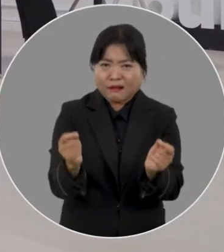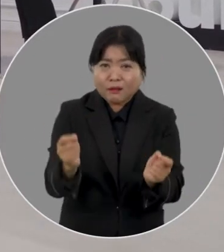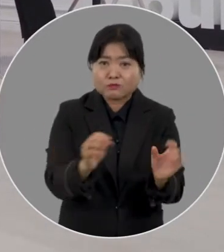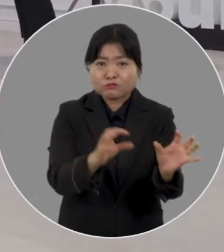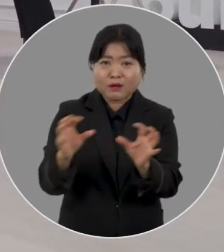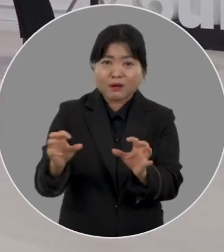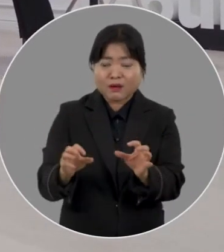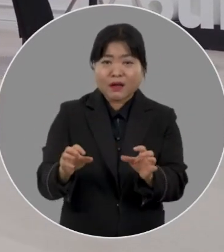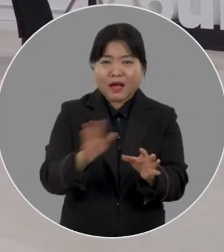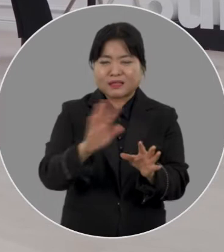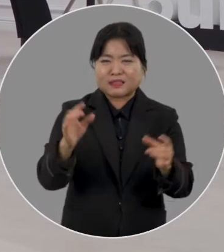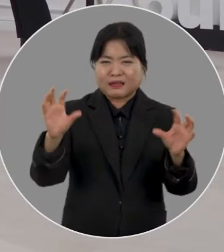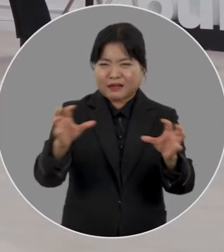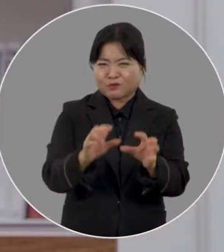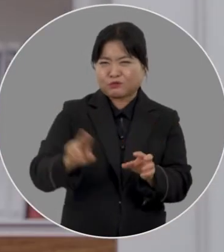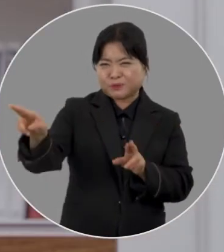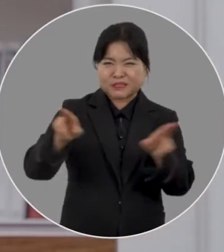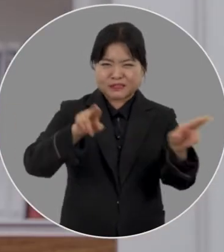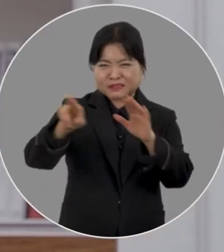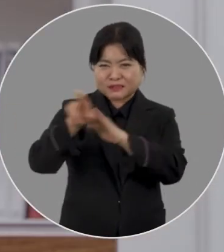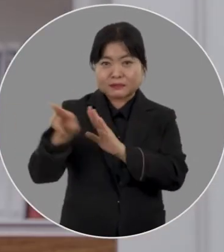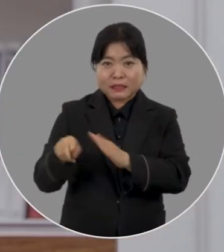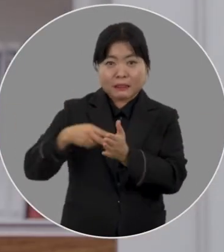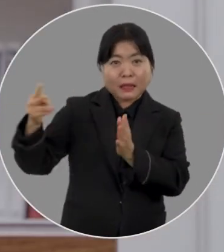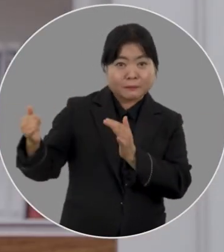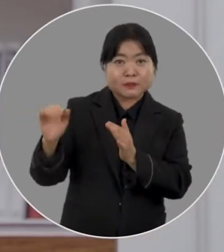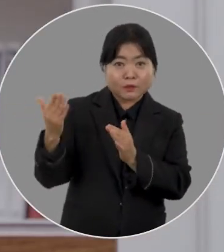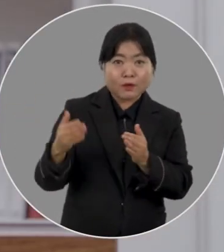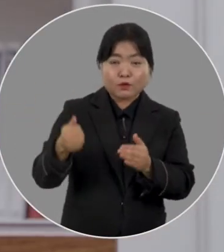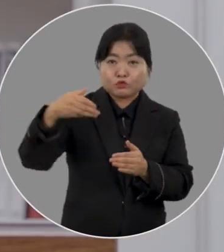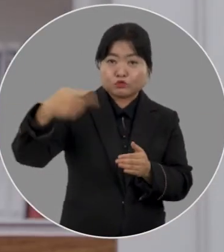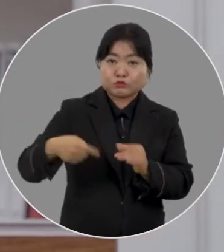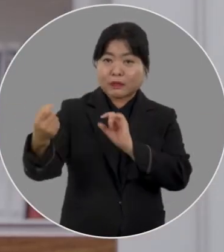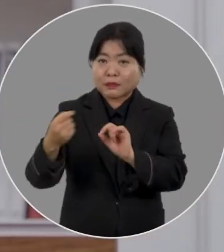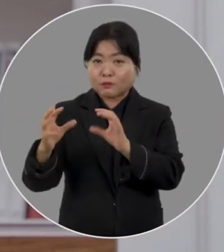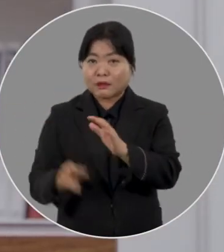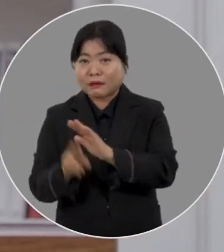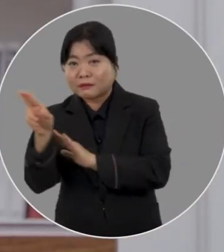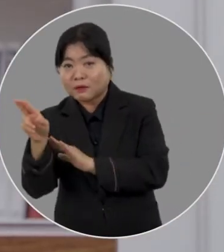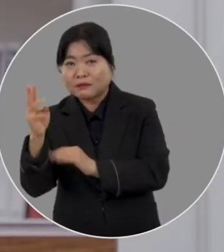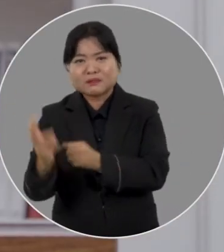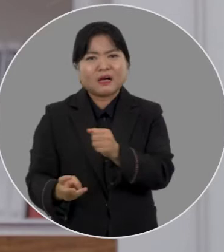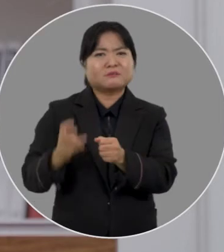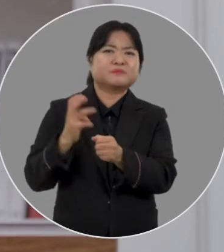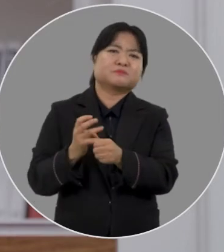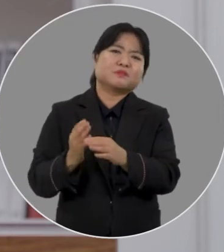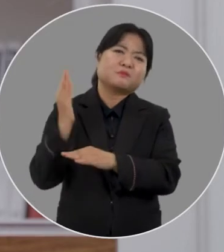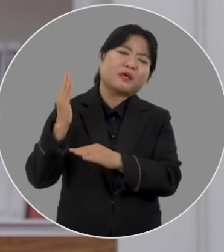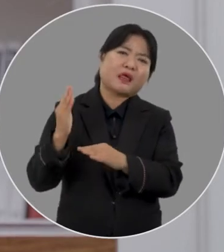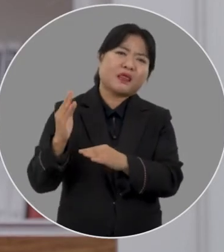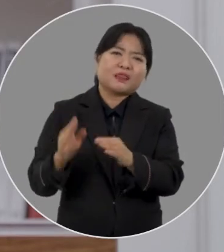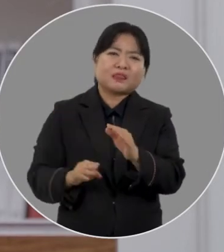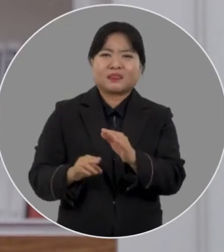이제 피신을 해 갑니다. 이제 난민이 되는 거죠. 그래서 후투 같은 경우는 인접 국가에 가서 거의 30년간 난민